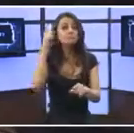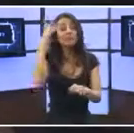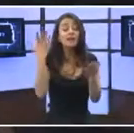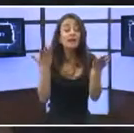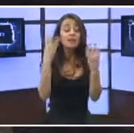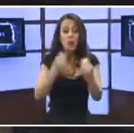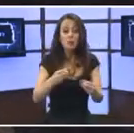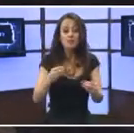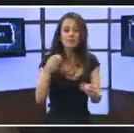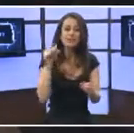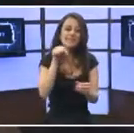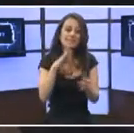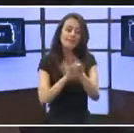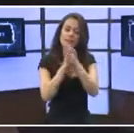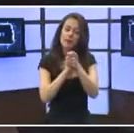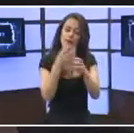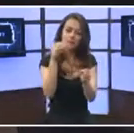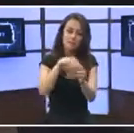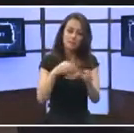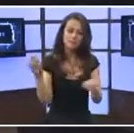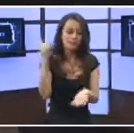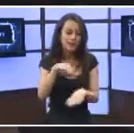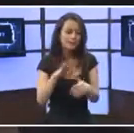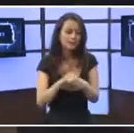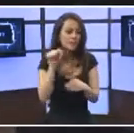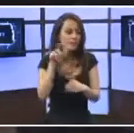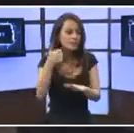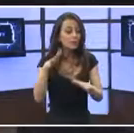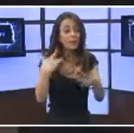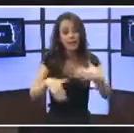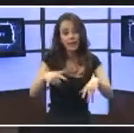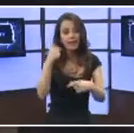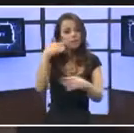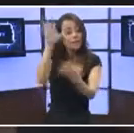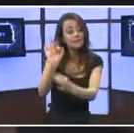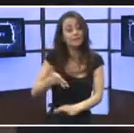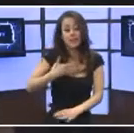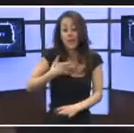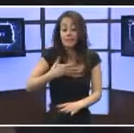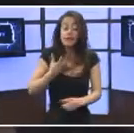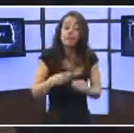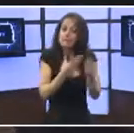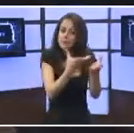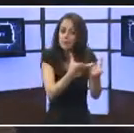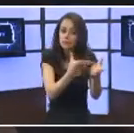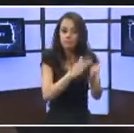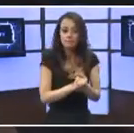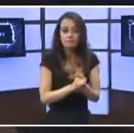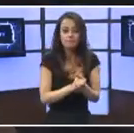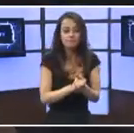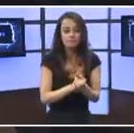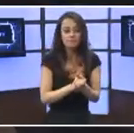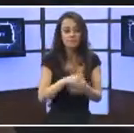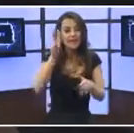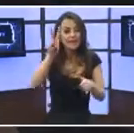bize etmek için geldim. Çok teşekkür ederim. Eğer başkanım bir insana, bir engelliye heyecan verebiliyorsam İki